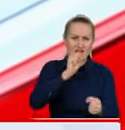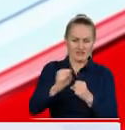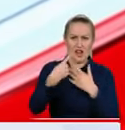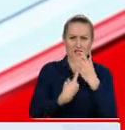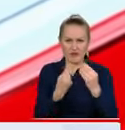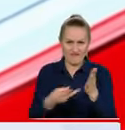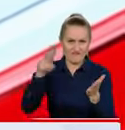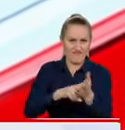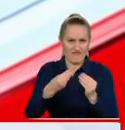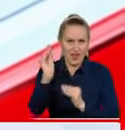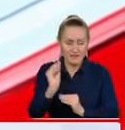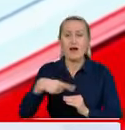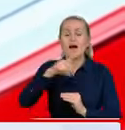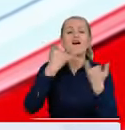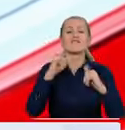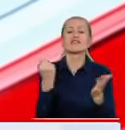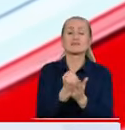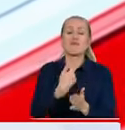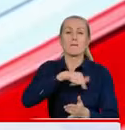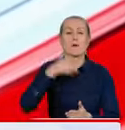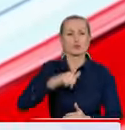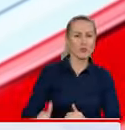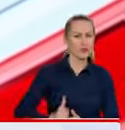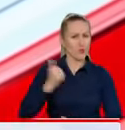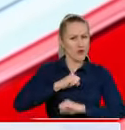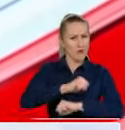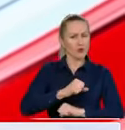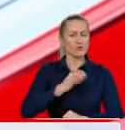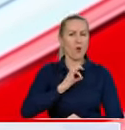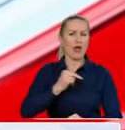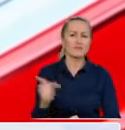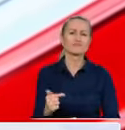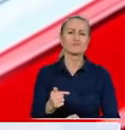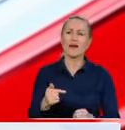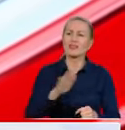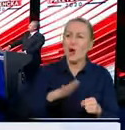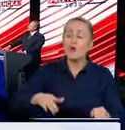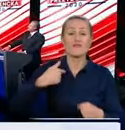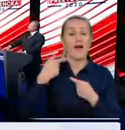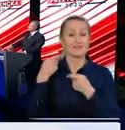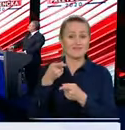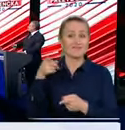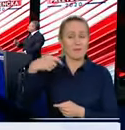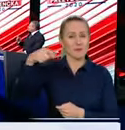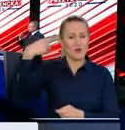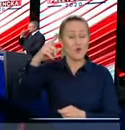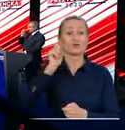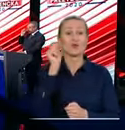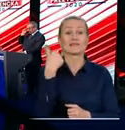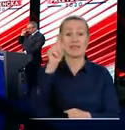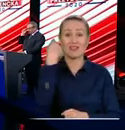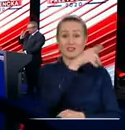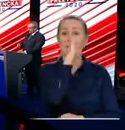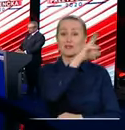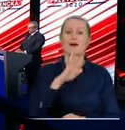w polityce zagranicznej musimy dumnie bronić swoich interesów narodowych. Zachęcam prezydenta Andrzeja Dudę, gdy będzie w Białym Domu w przyszłym tygodniu, by powiedział, że odrzucamy. Bardzo